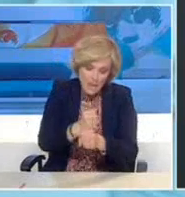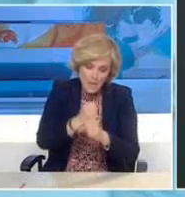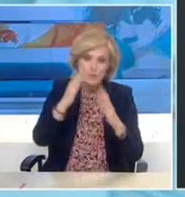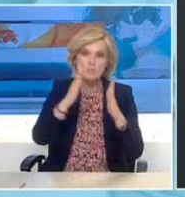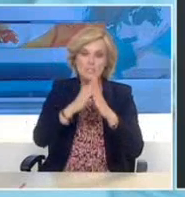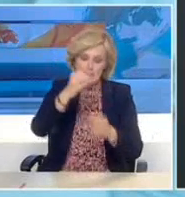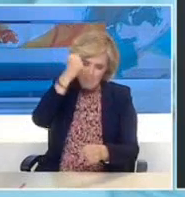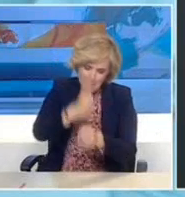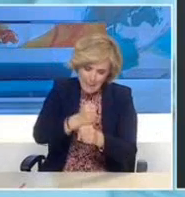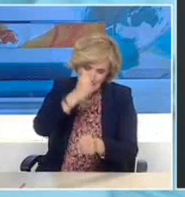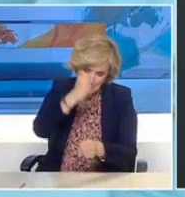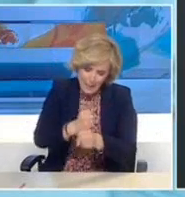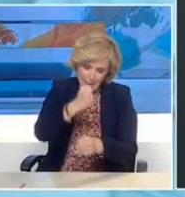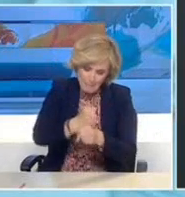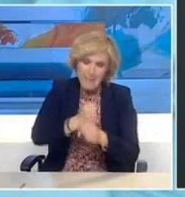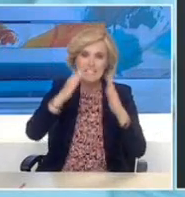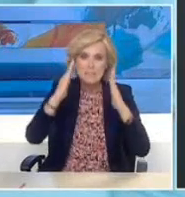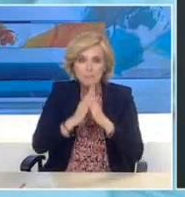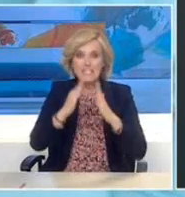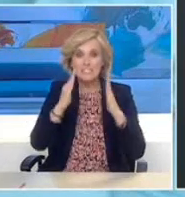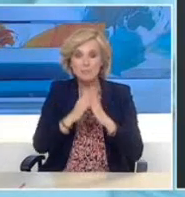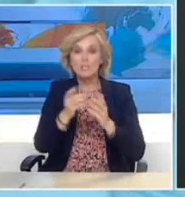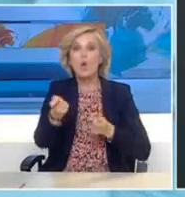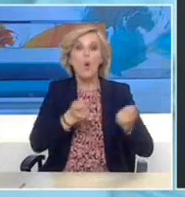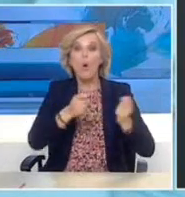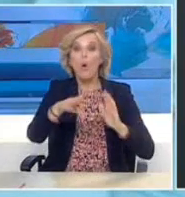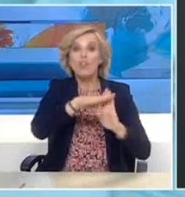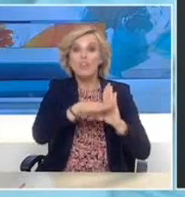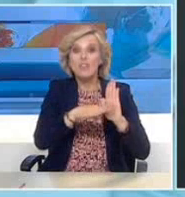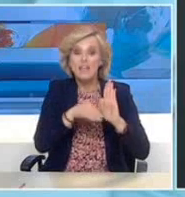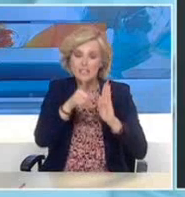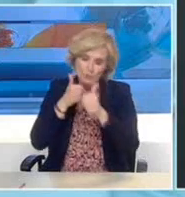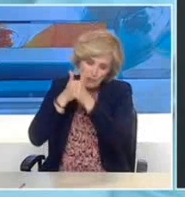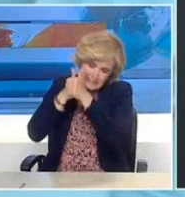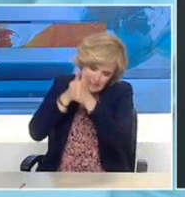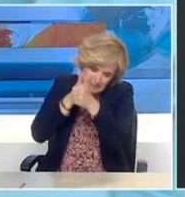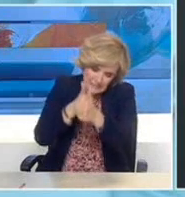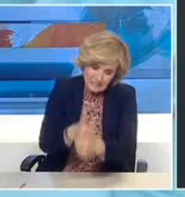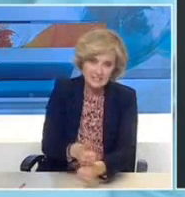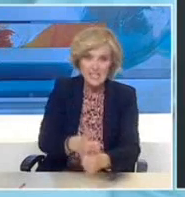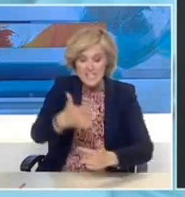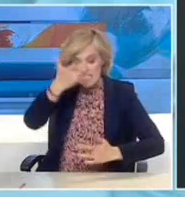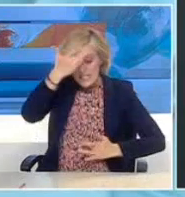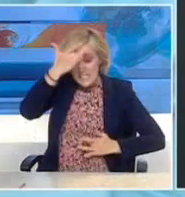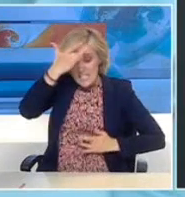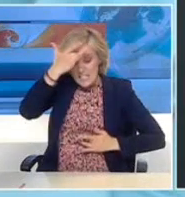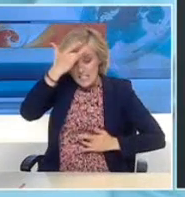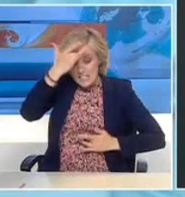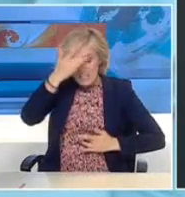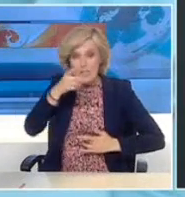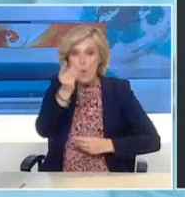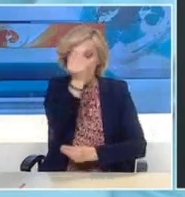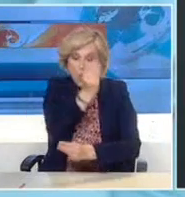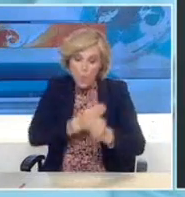και μόνο σπίτι. Ακολουθούμε απαρέγκλιτα τις οδηγίες και πρέπει να γίνει κάτι συνείδησή μας. Όσο πιο